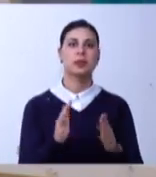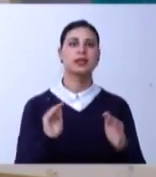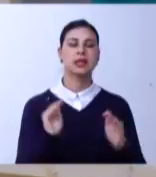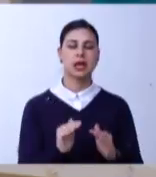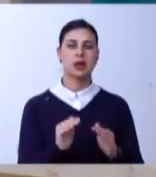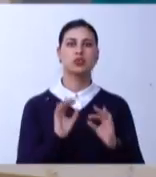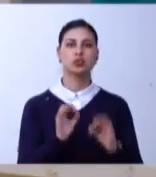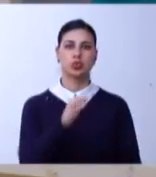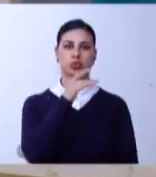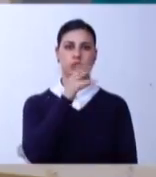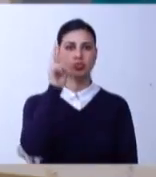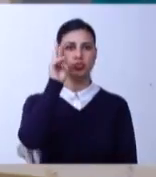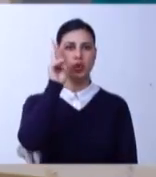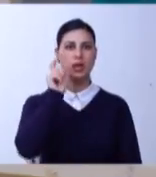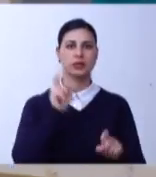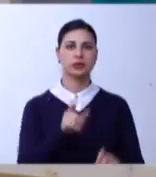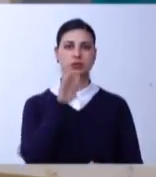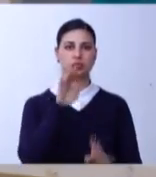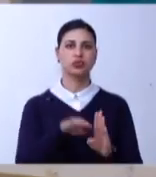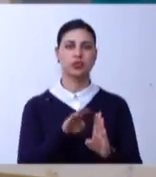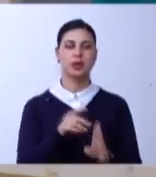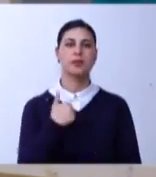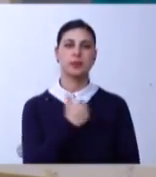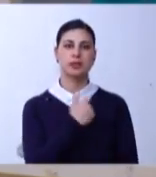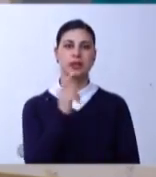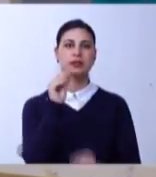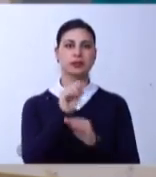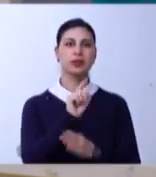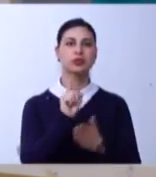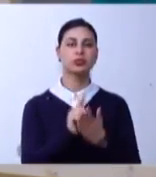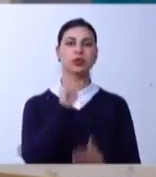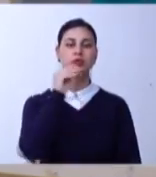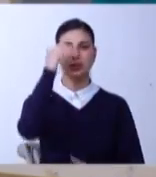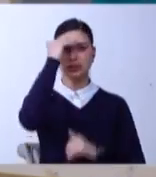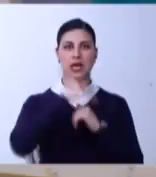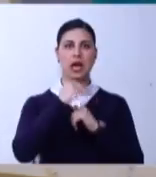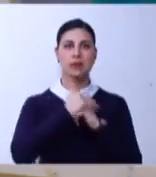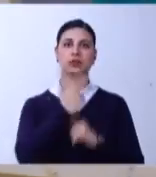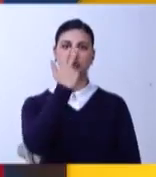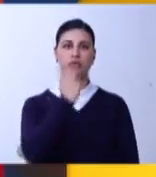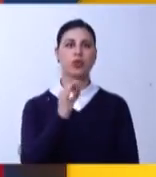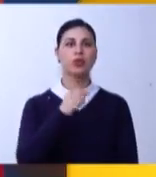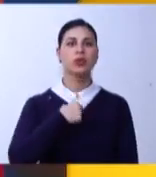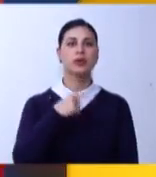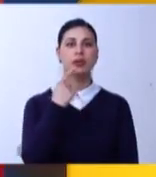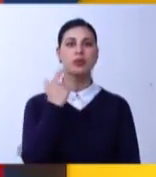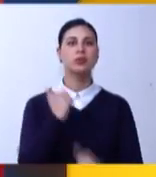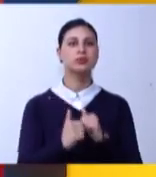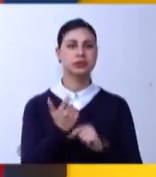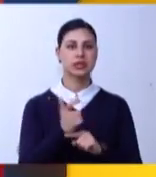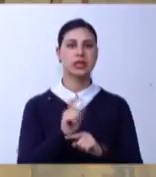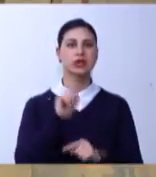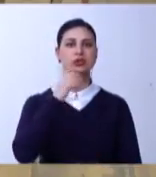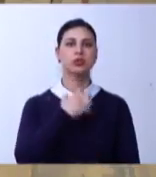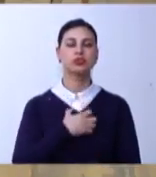მეტნაკლებად სწორი დროს ტუალეტის გამოყენებას. და ერთი რაც მინდა ასევე აღვნიშნო, როდესაც ღამის ჩვევაზე გვაქვს საუბარი, ძალიან